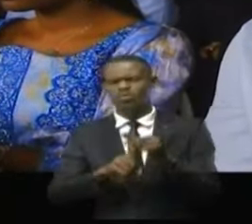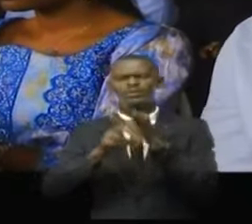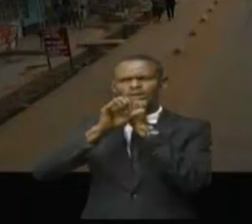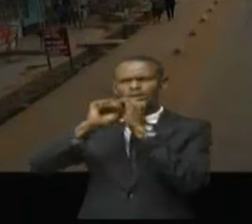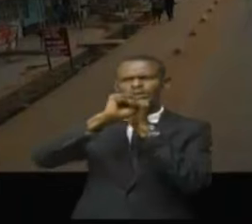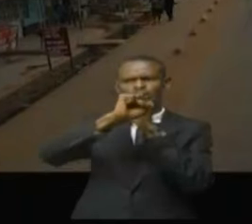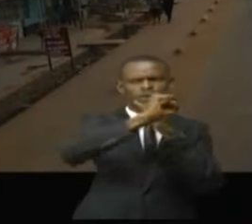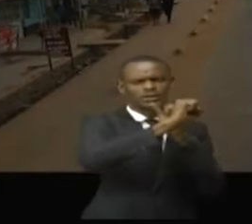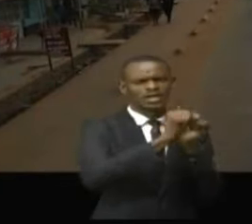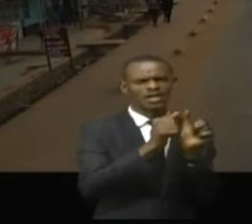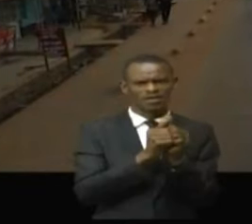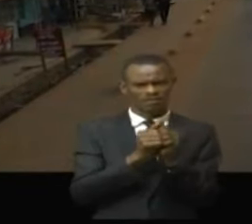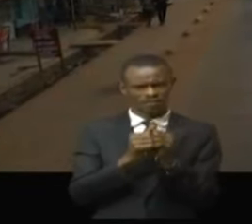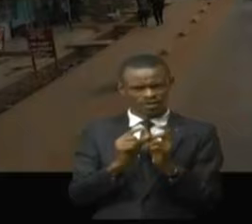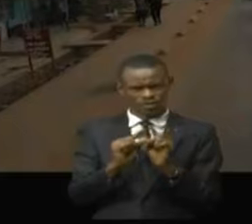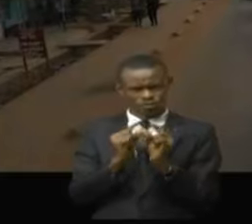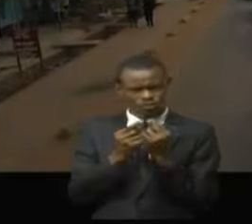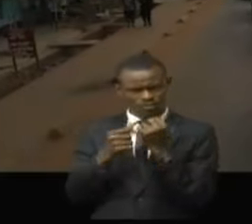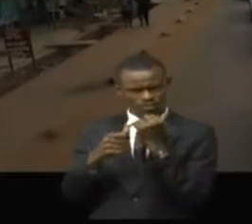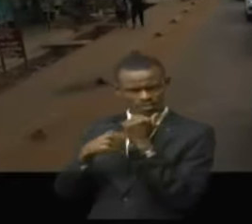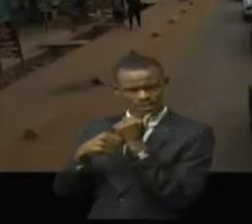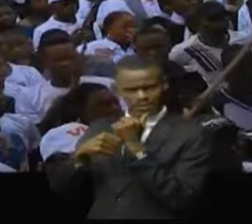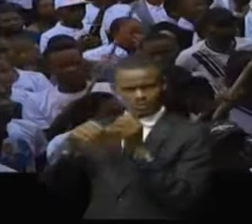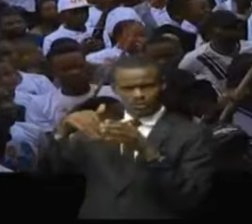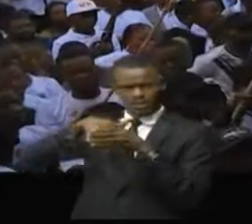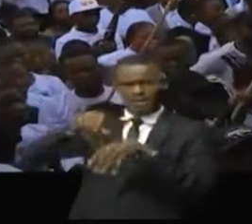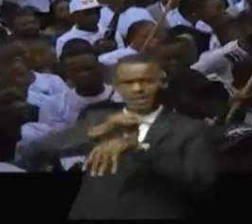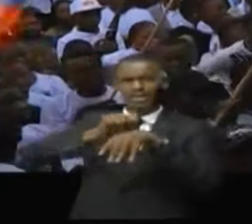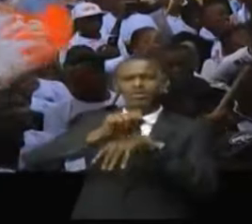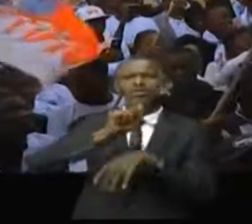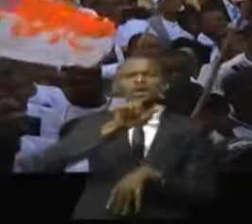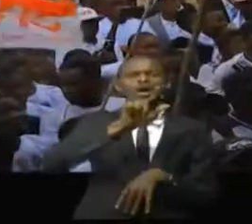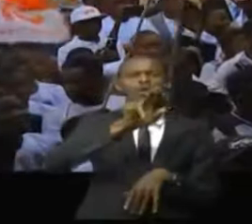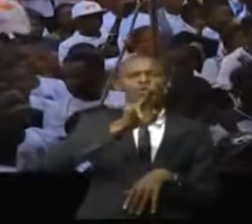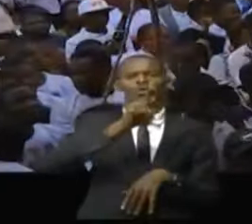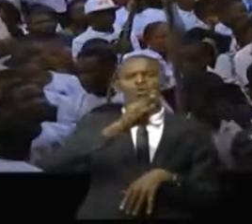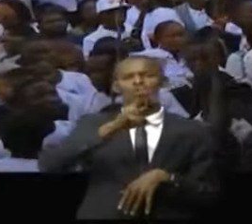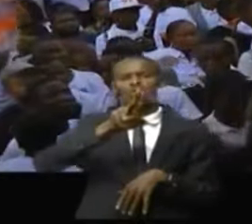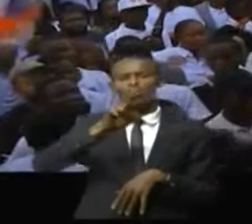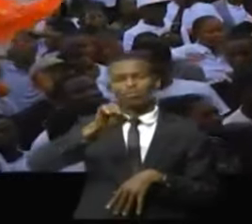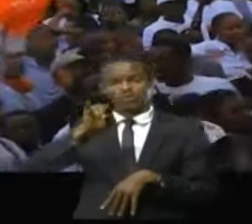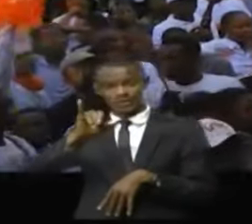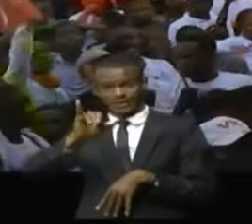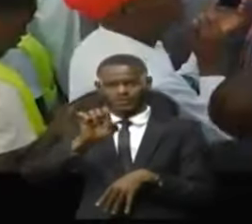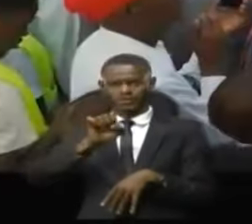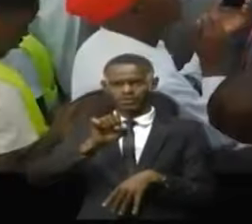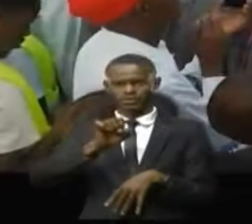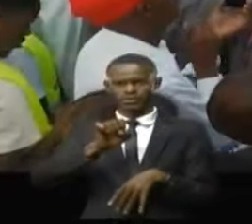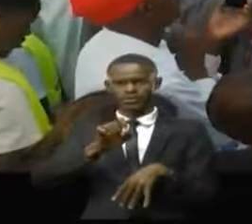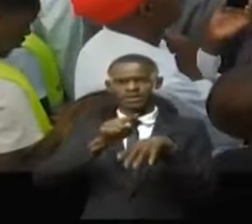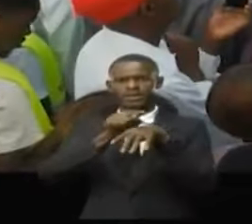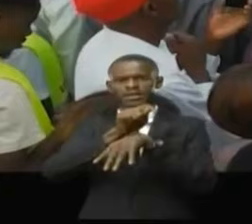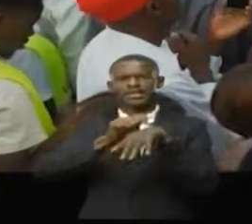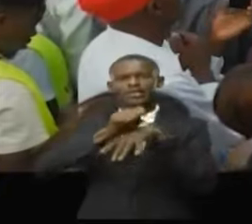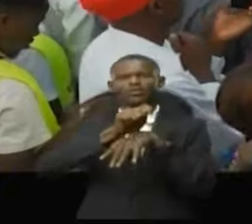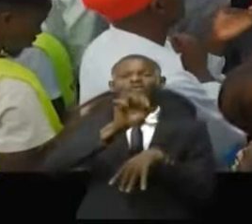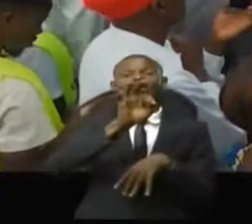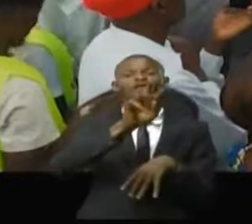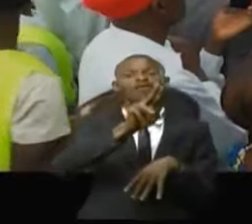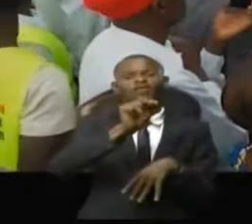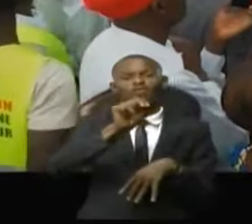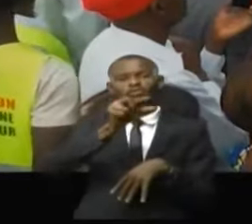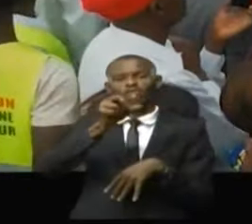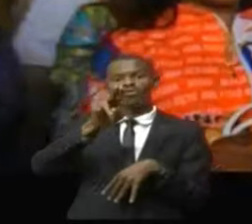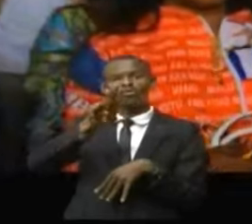forte délégation dans le territoire de Louboudi, plus précisément dans la commune de Fungurume. Objectif, ranger les troupes pour être prêt à la